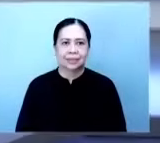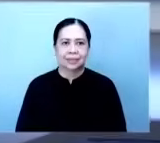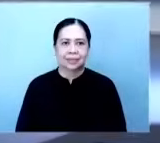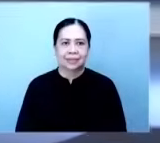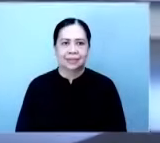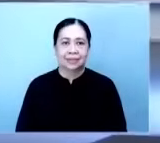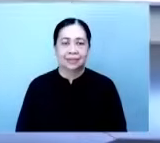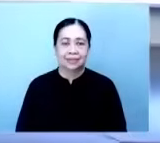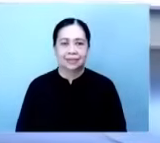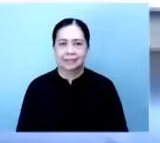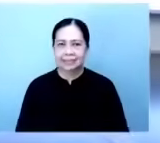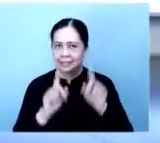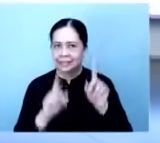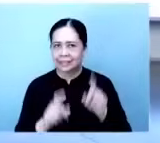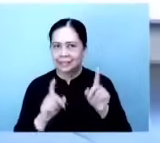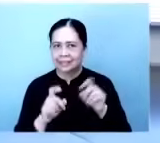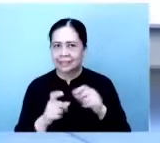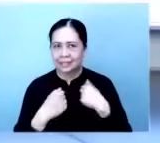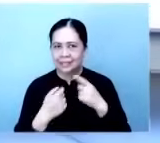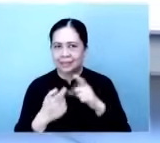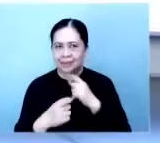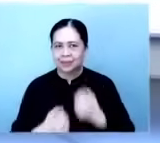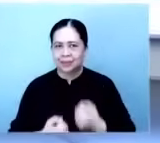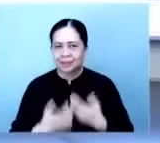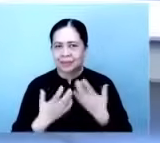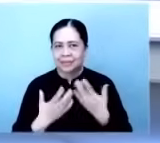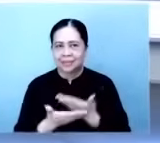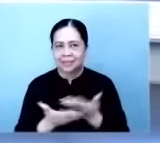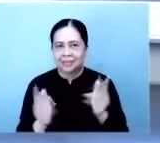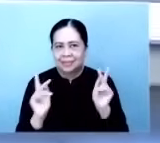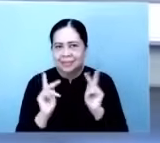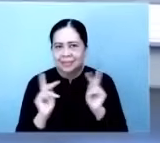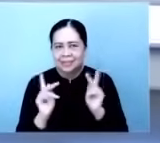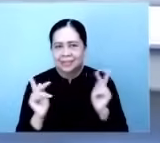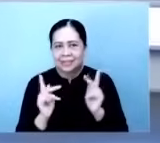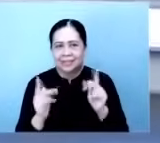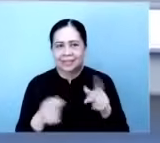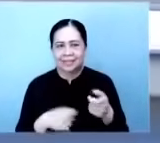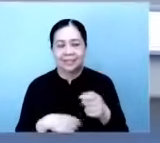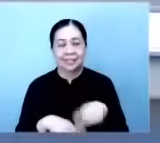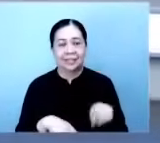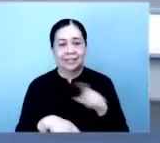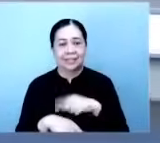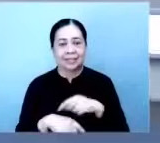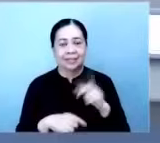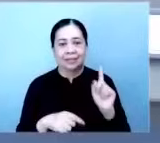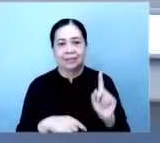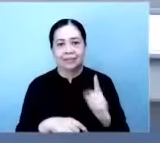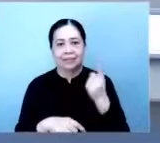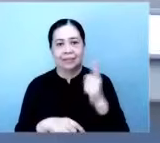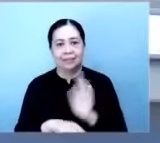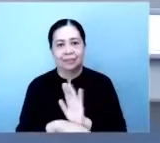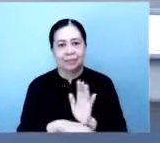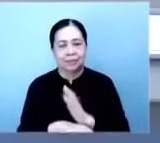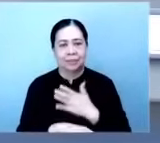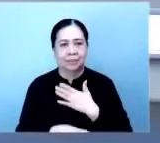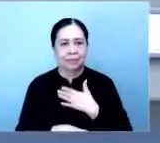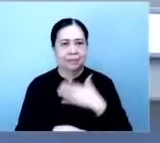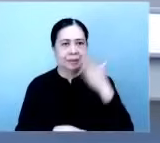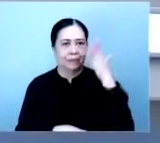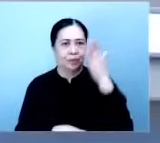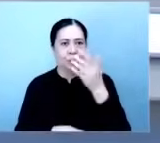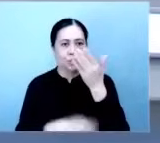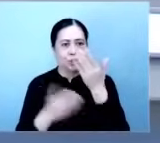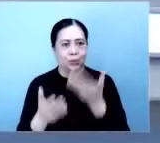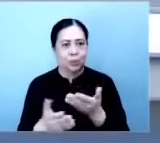Screen test pa lang, nag-uumapaw na ang hatid ng kilig ng friendset sa first movie nila na My Future You. Habang